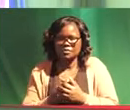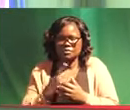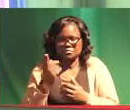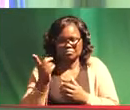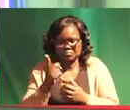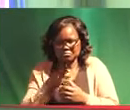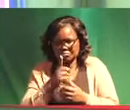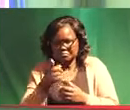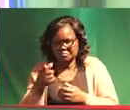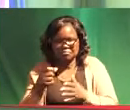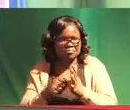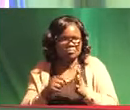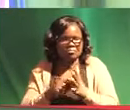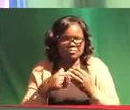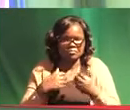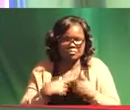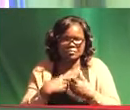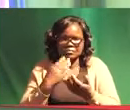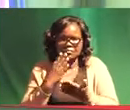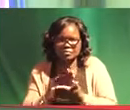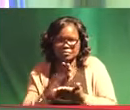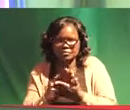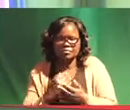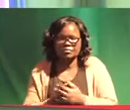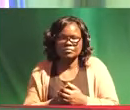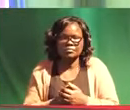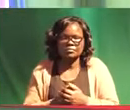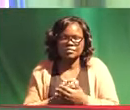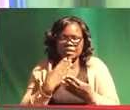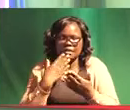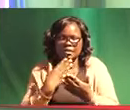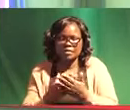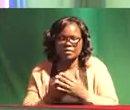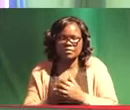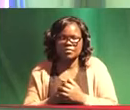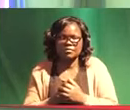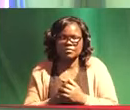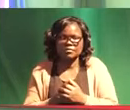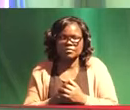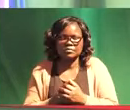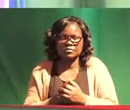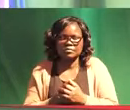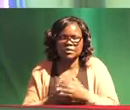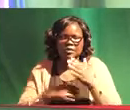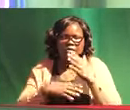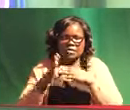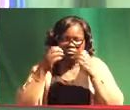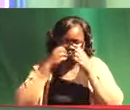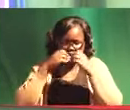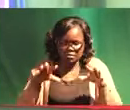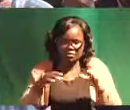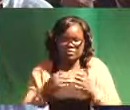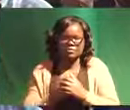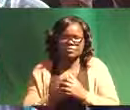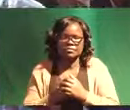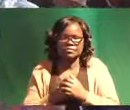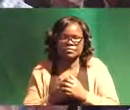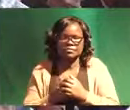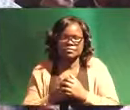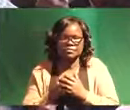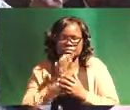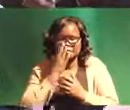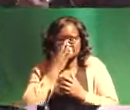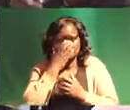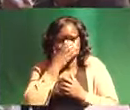mtemakuni. Ni kweli au si kweli? Asanteni sana na Mungu amubariki. Asante.